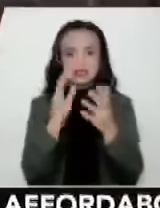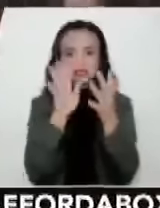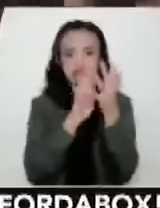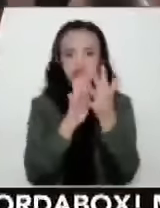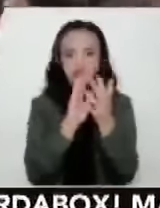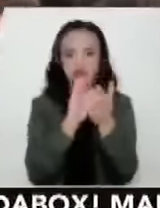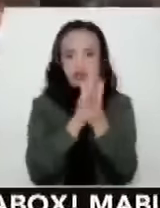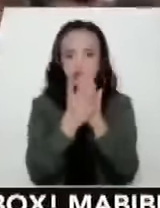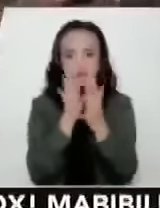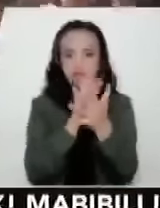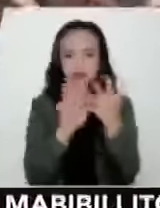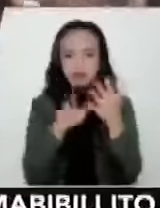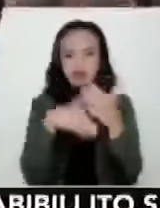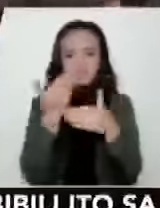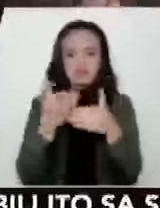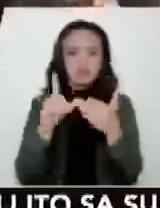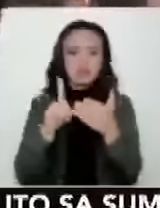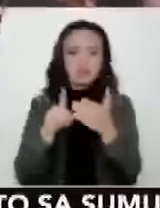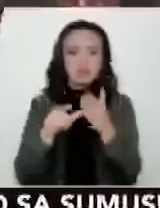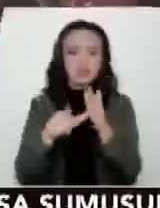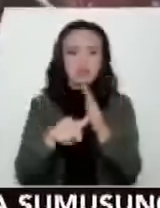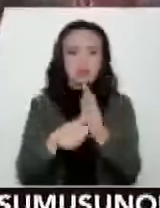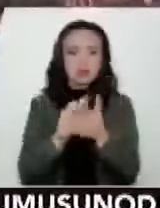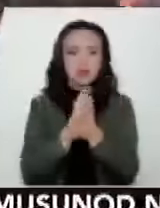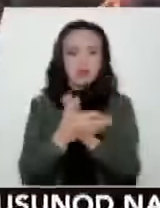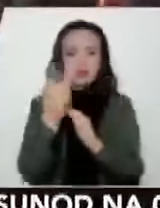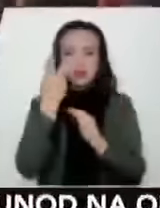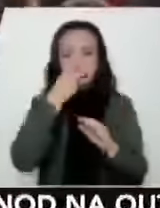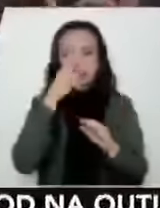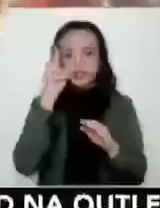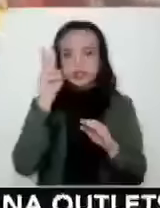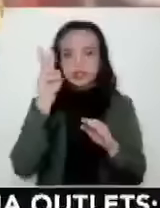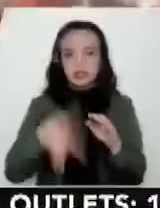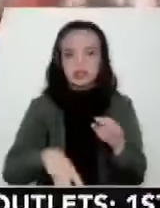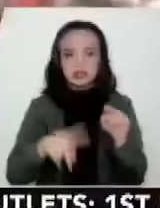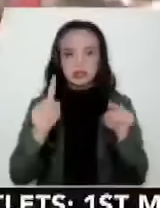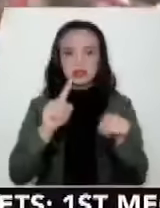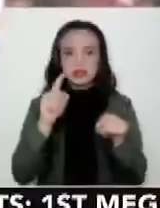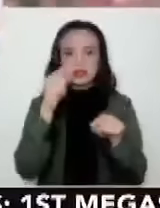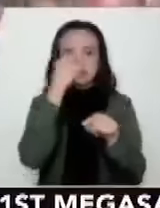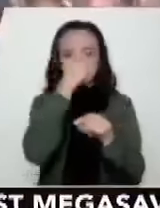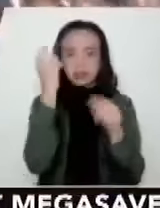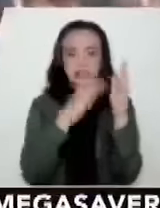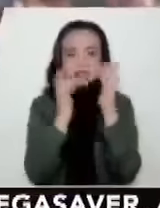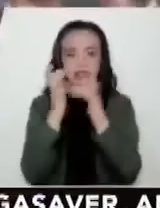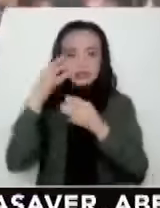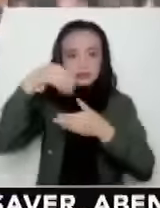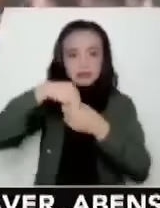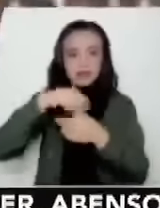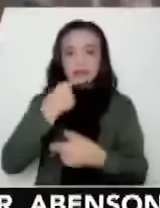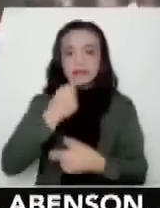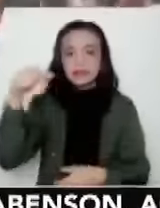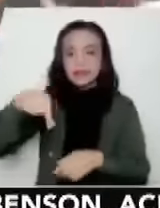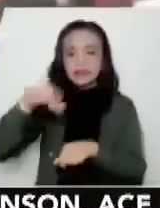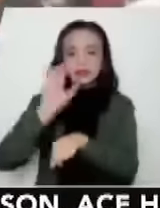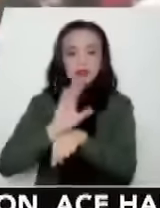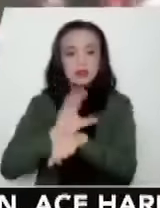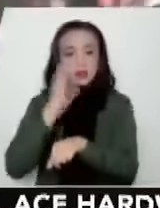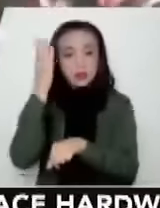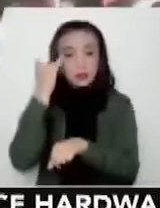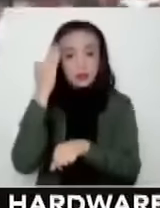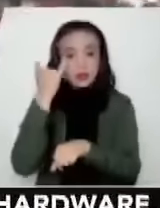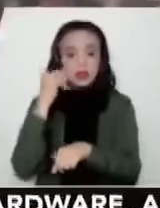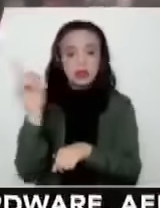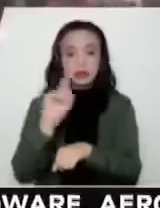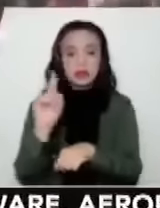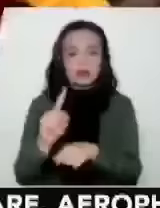hanggat sa umabot sa puntong hindi na maaninag ang puon sa loob. Ayon sa Quiapo Church, posibleng dahil daw ito sa